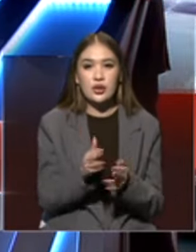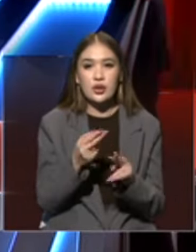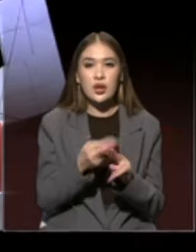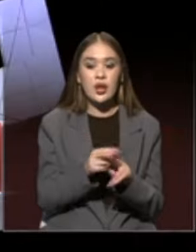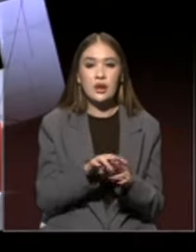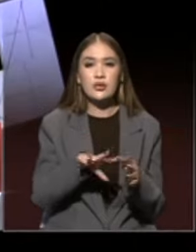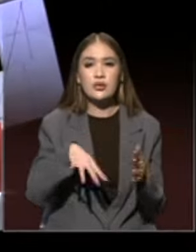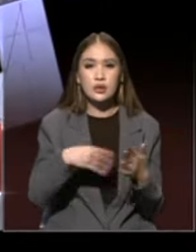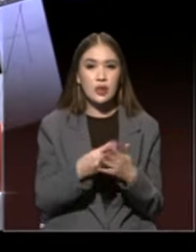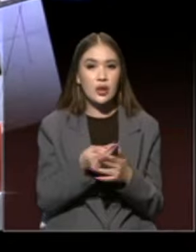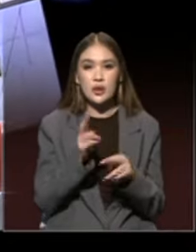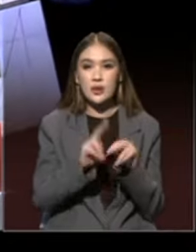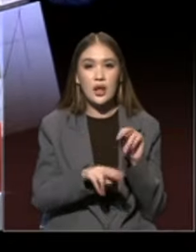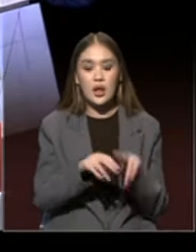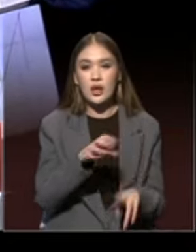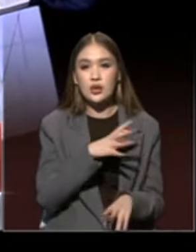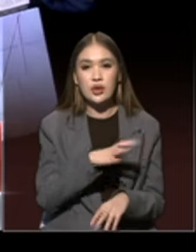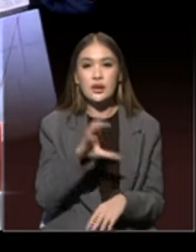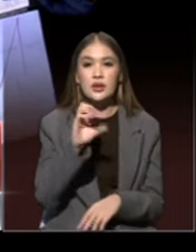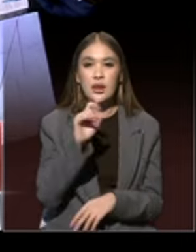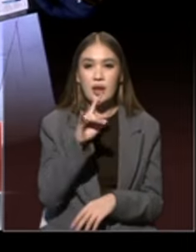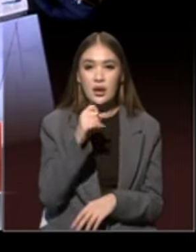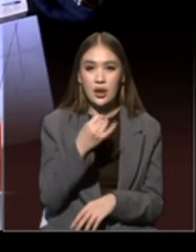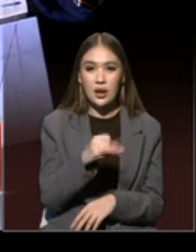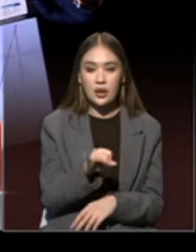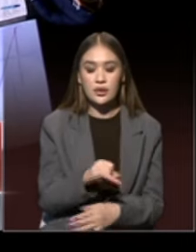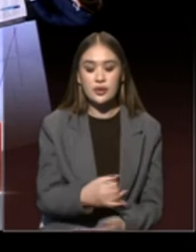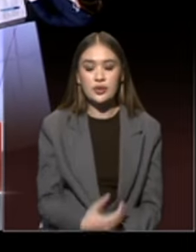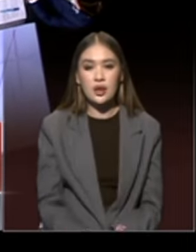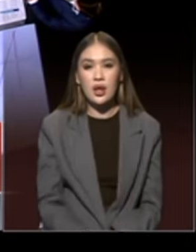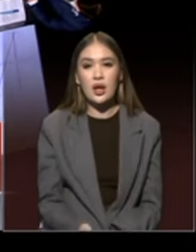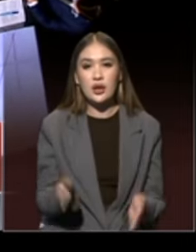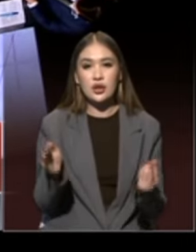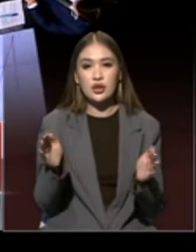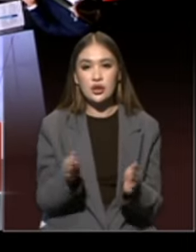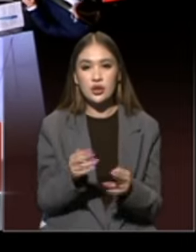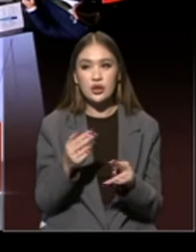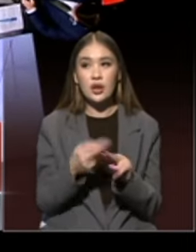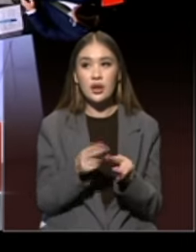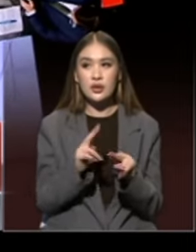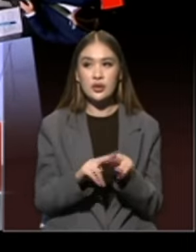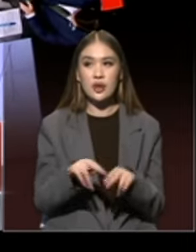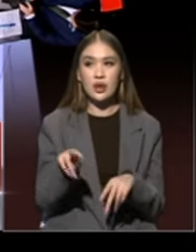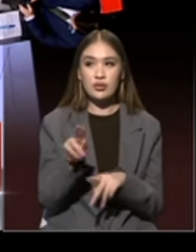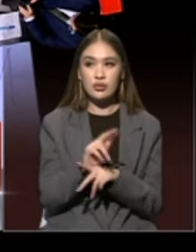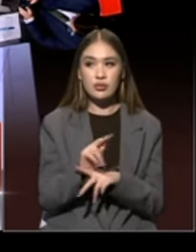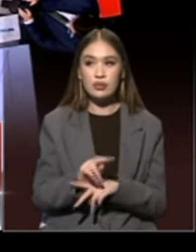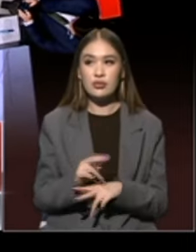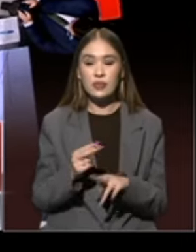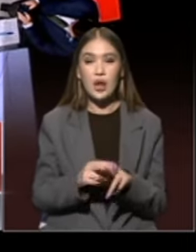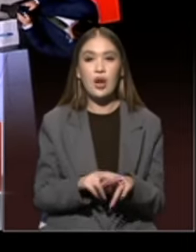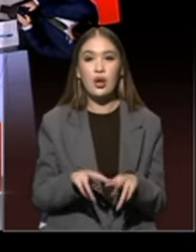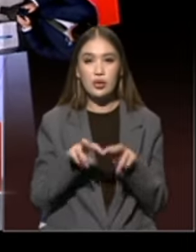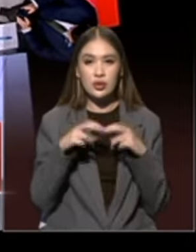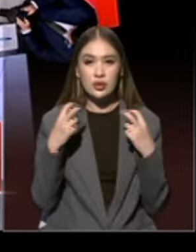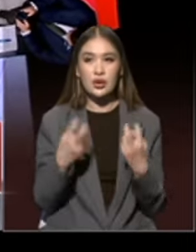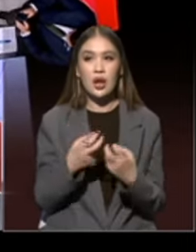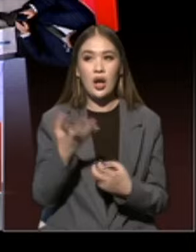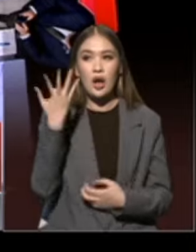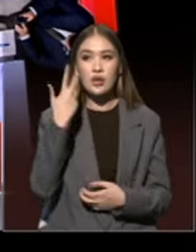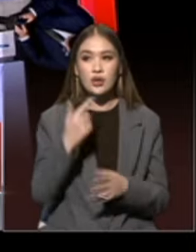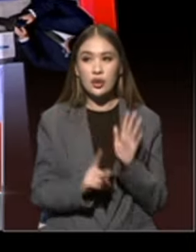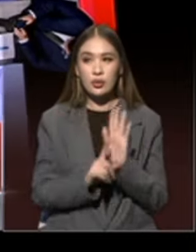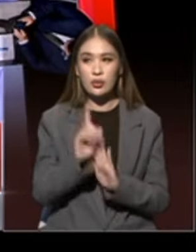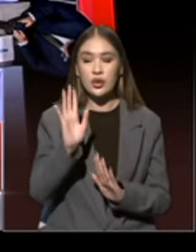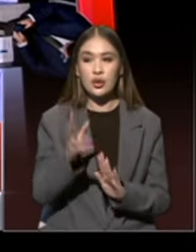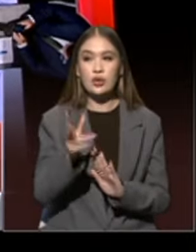әлі салынған жоқ сарайда, жаңағы. Кішкентай бір пешті алып алып, сол сарайдың ішінде отыр. Қашан басталады, үш ай